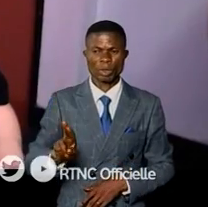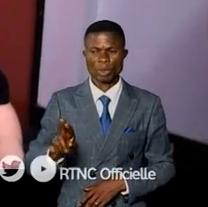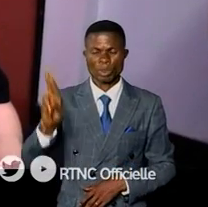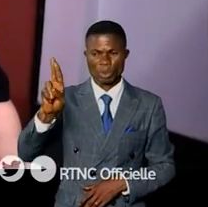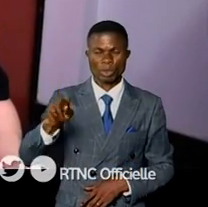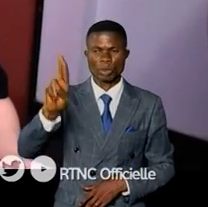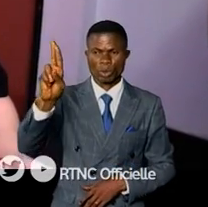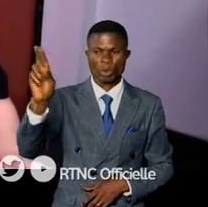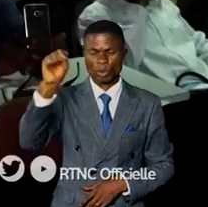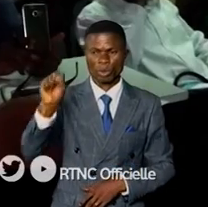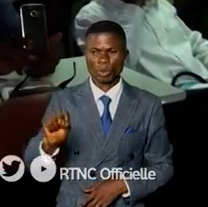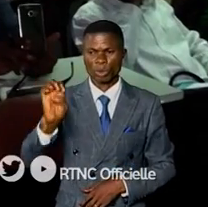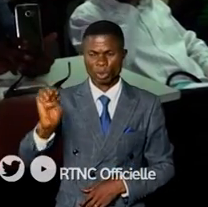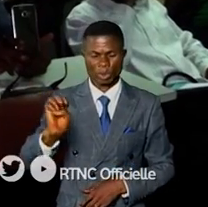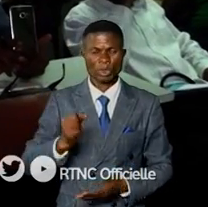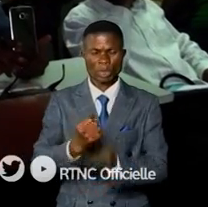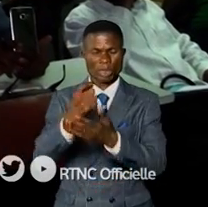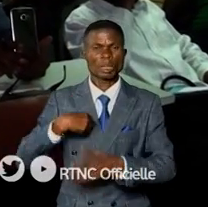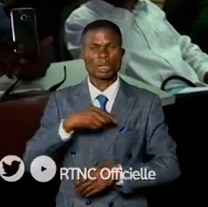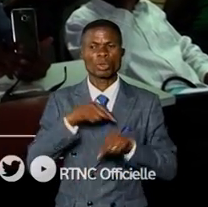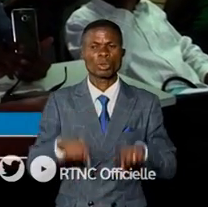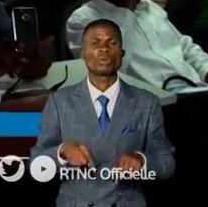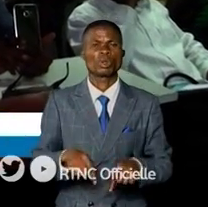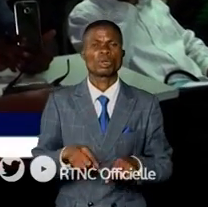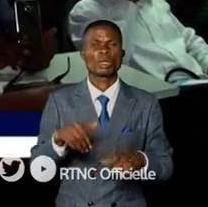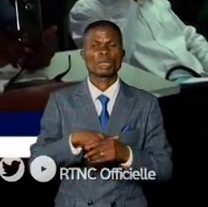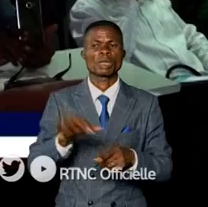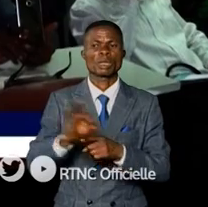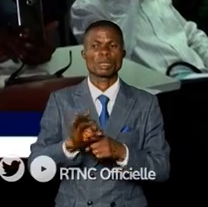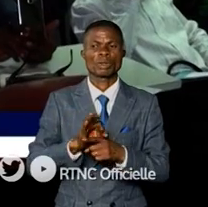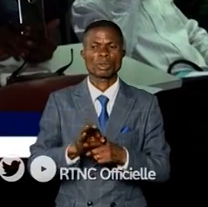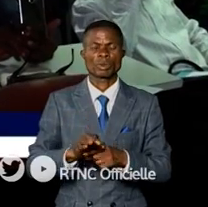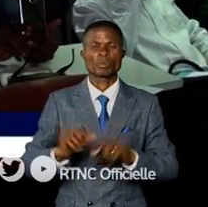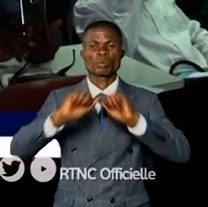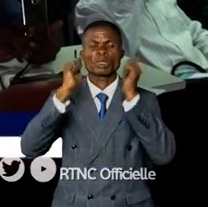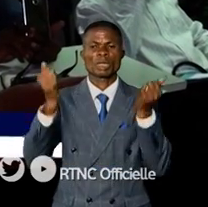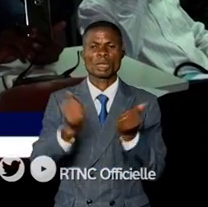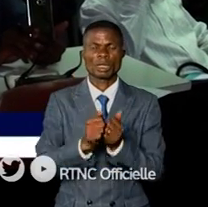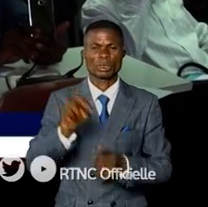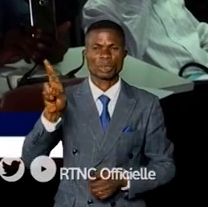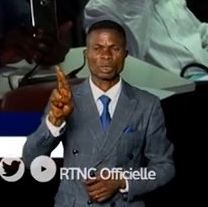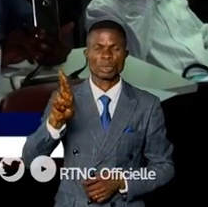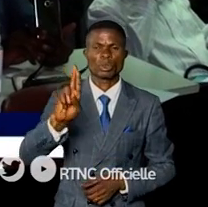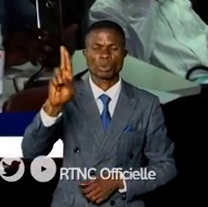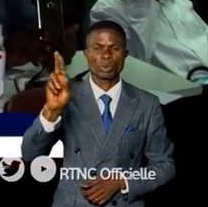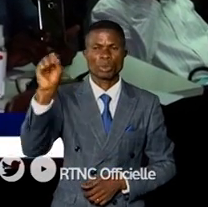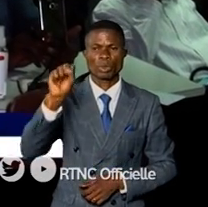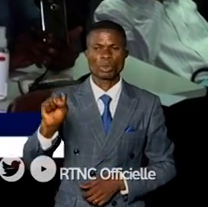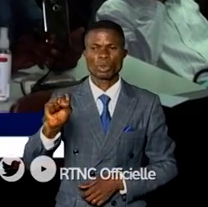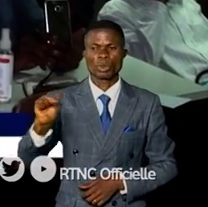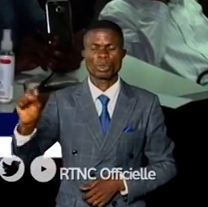nous accompagne aujourd'hui. En premier lieu, l'agence russe des médias en ligne,